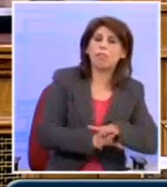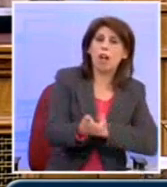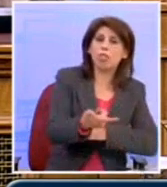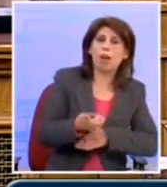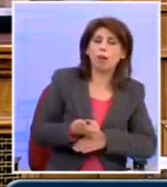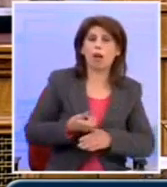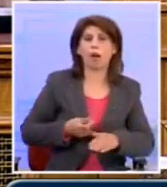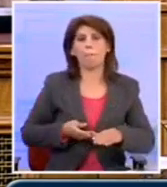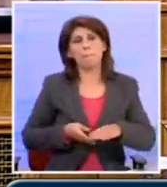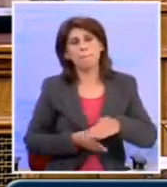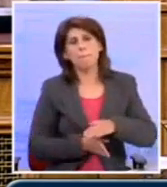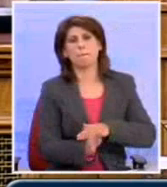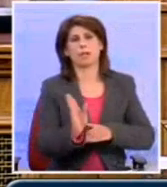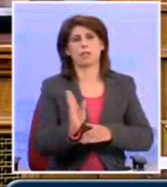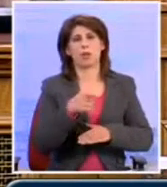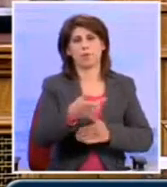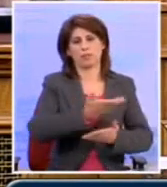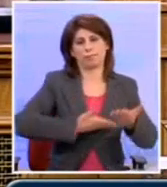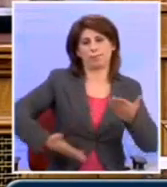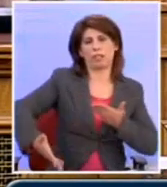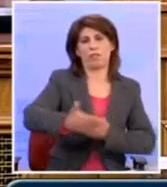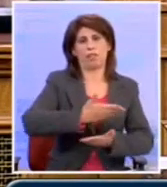από financialization.